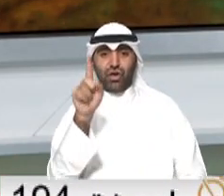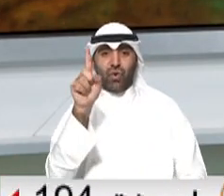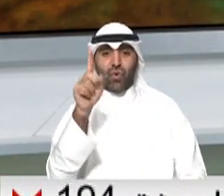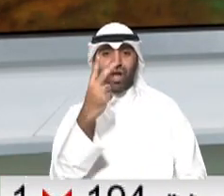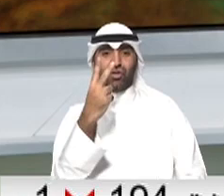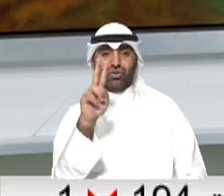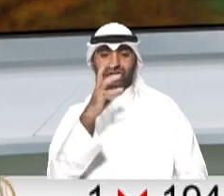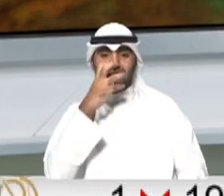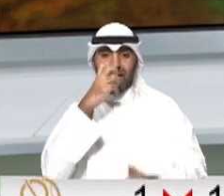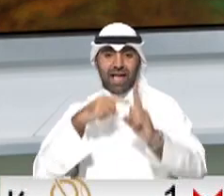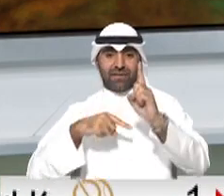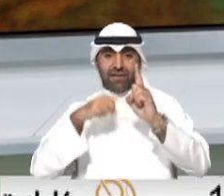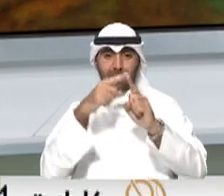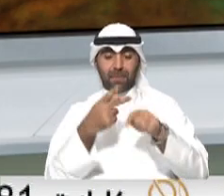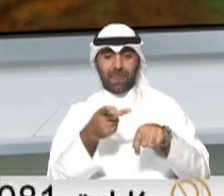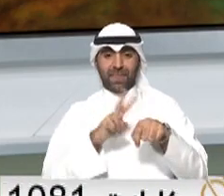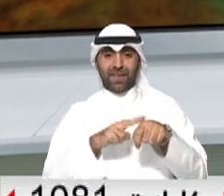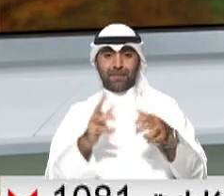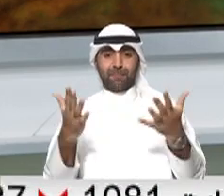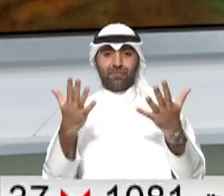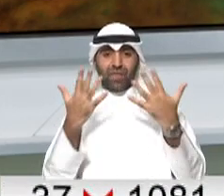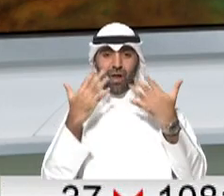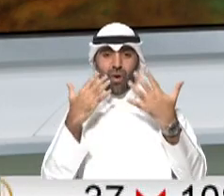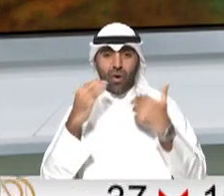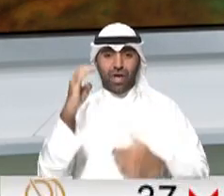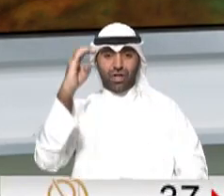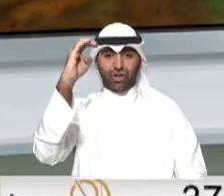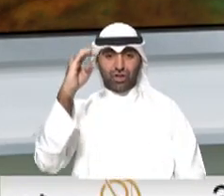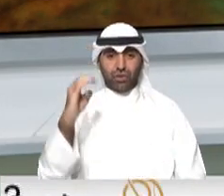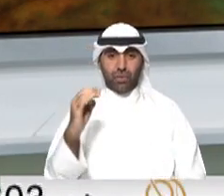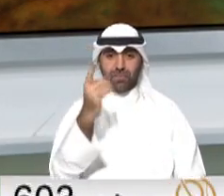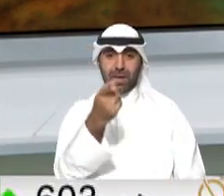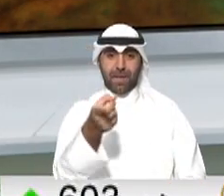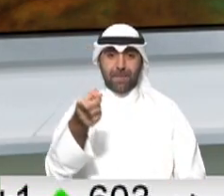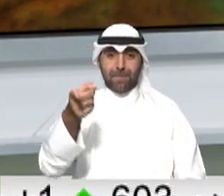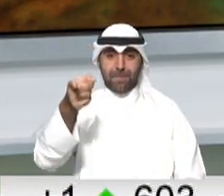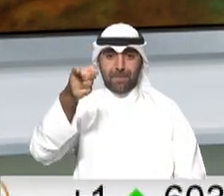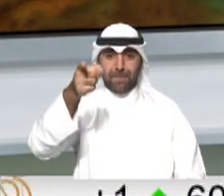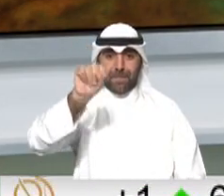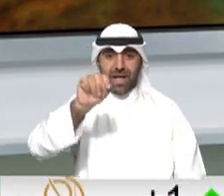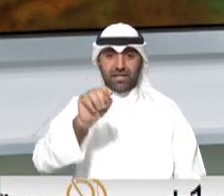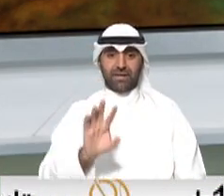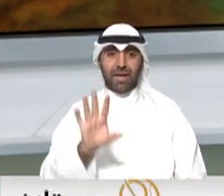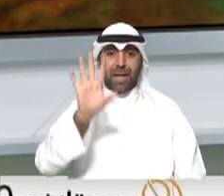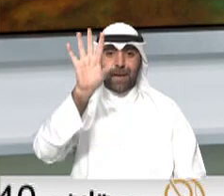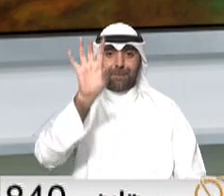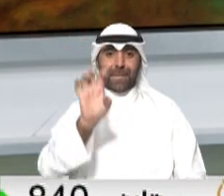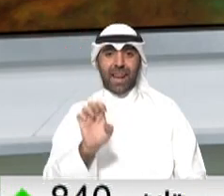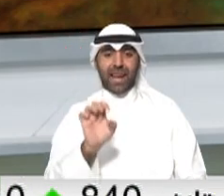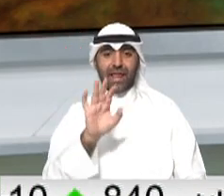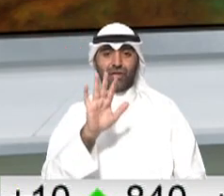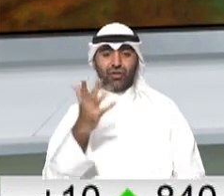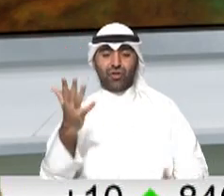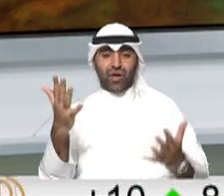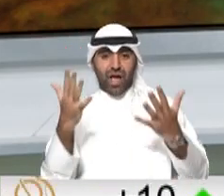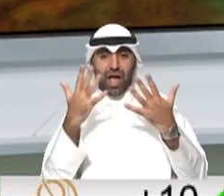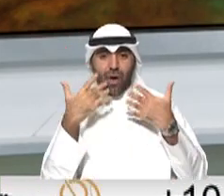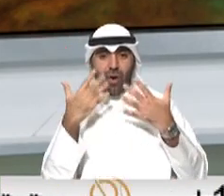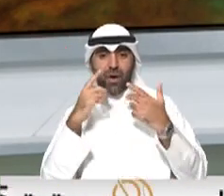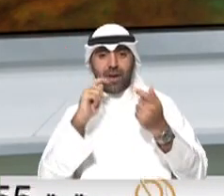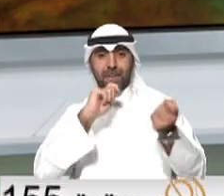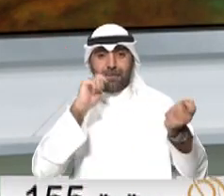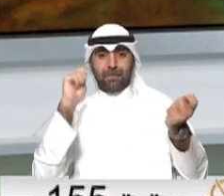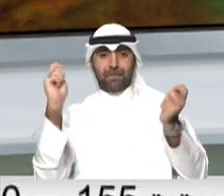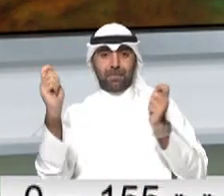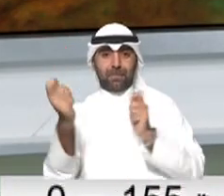الغربية خفيفة إلى معتدلة السرعة في بداية النهار، ولكن ابتداء من منتصف النهار تعاود يانا الأجواء أو